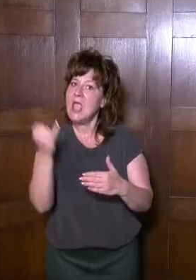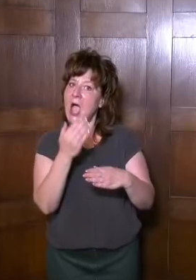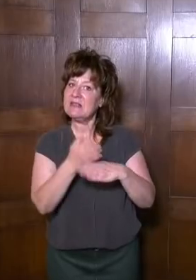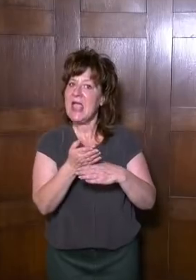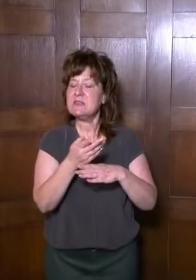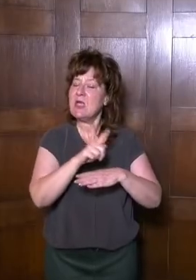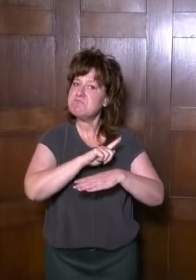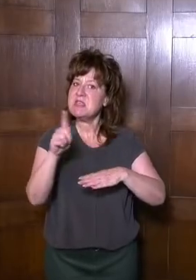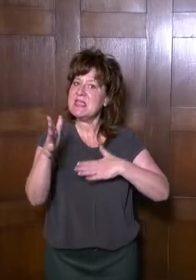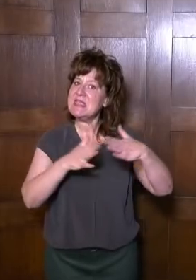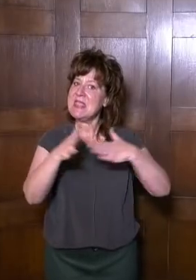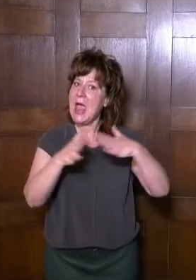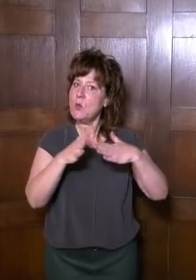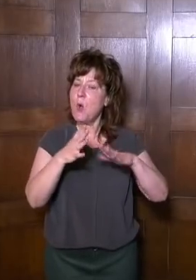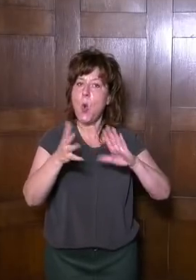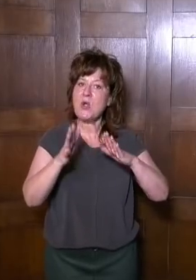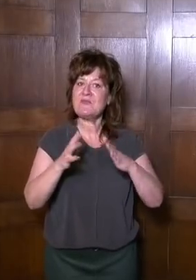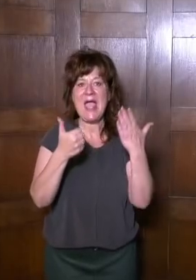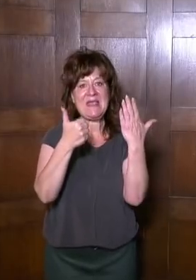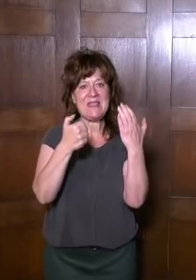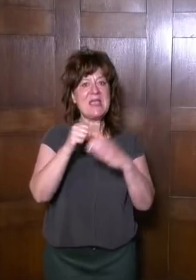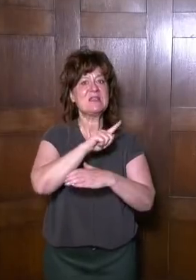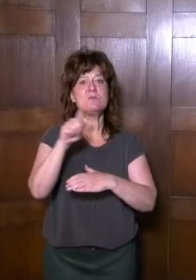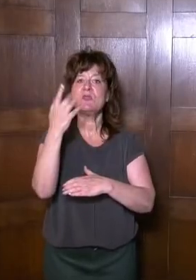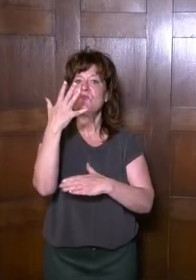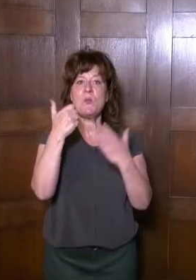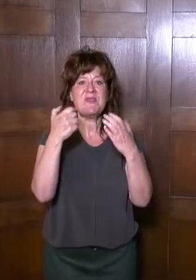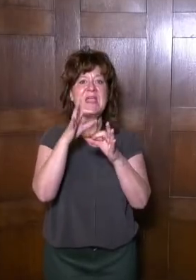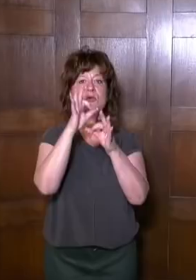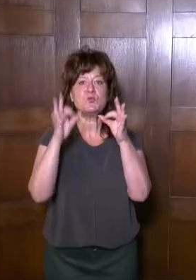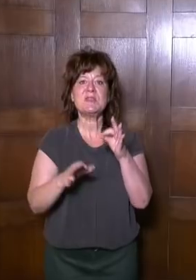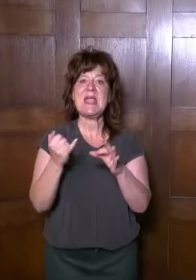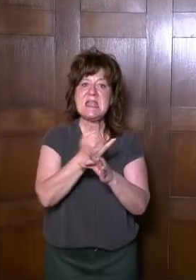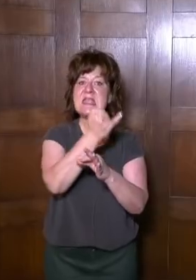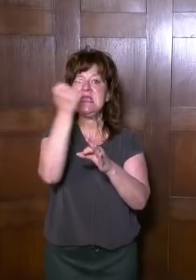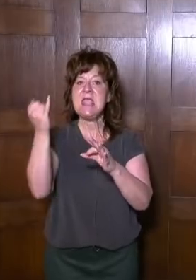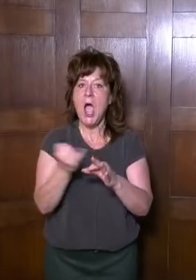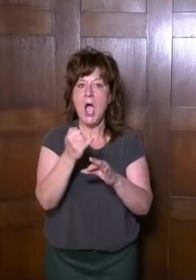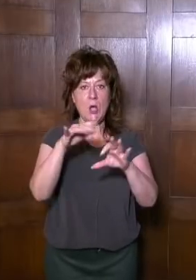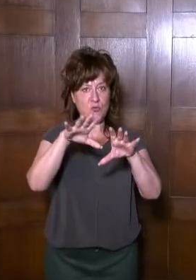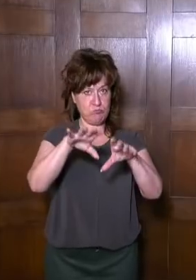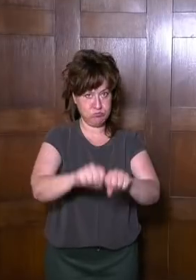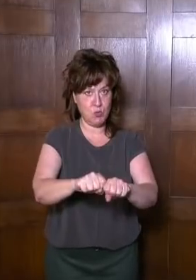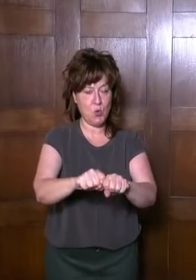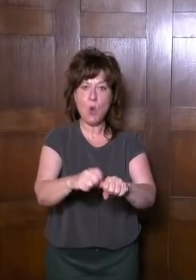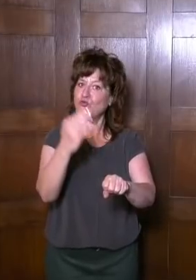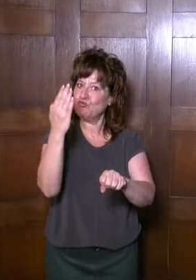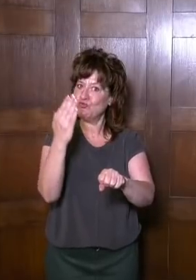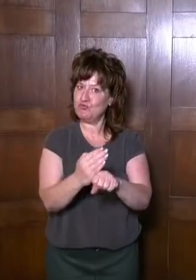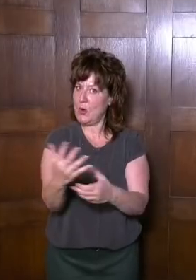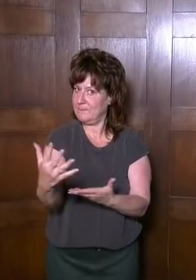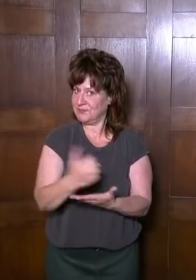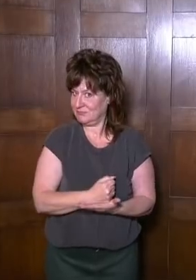Januar ungefähr zwischen 60% und 65% der Jahresbuchungen schon in trockenen Tüchern zu